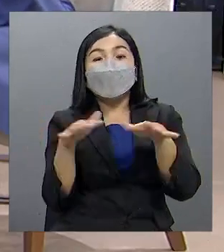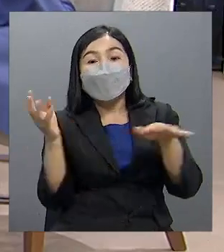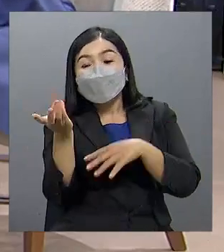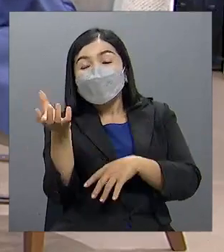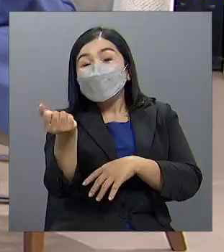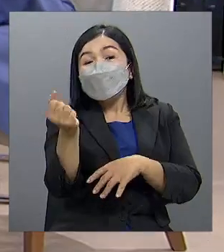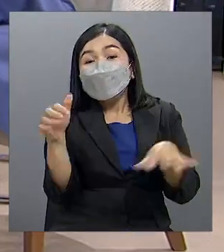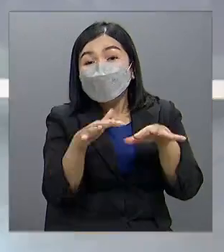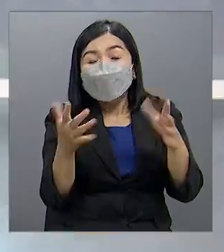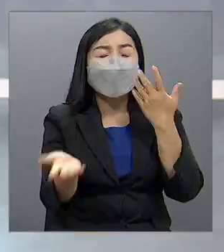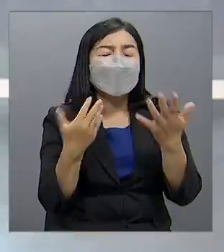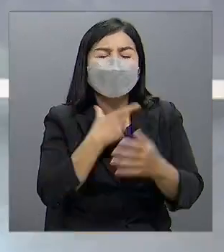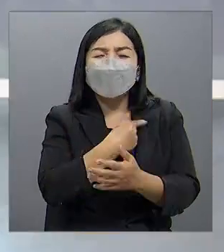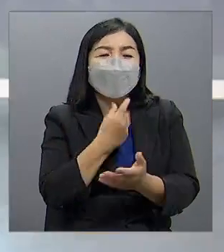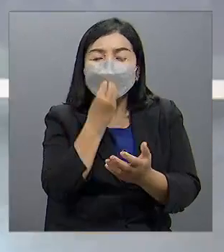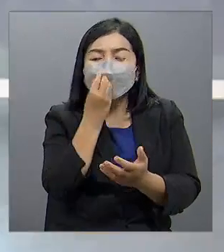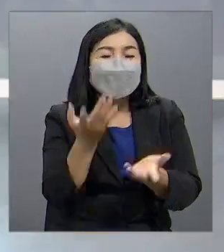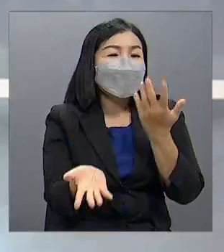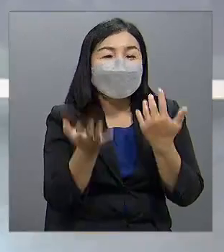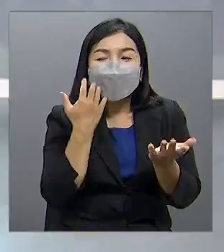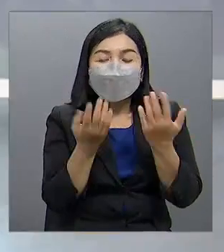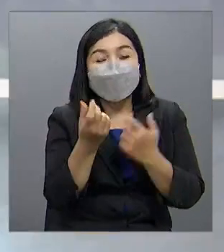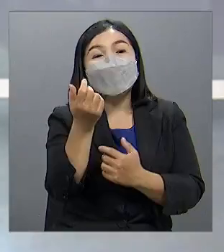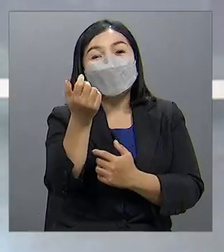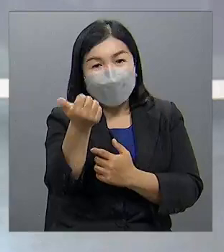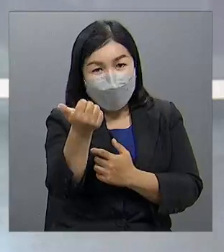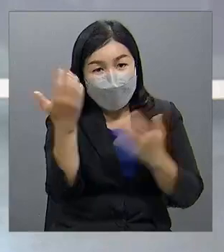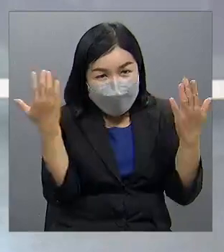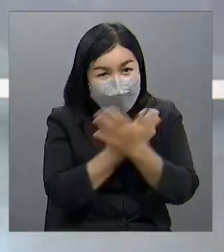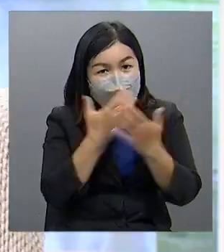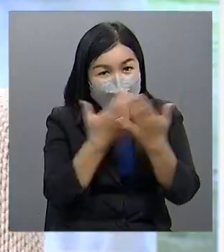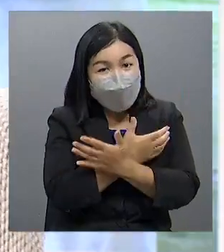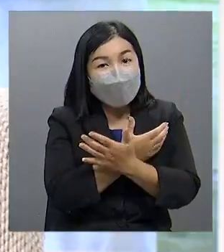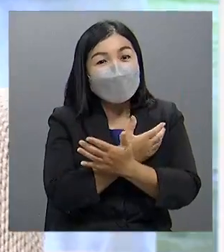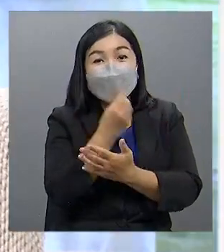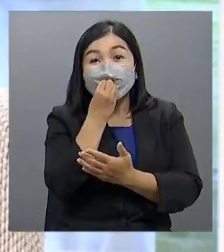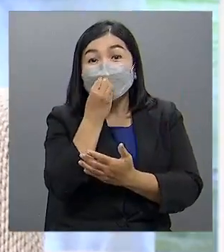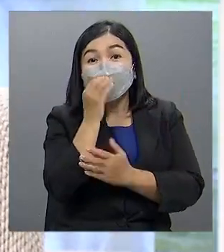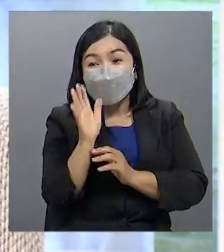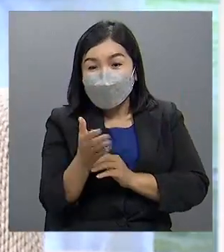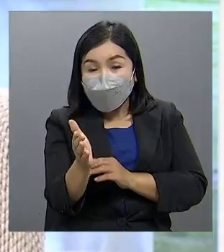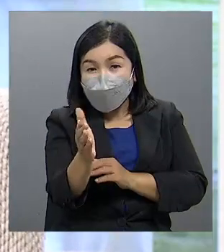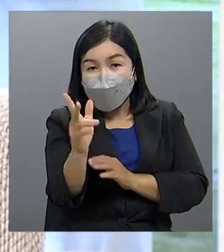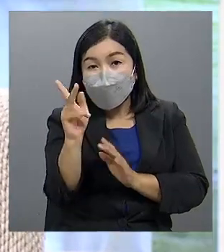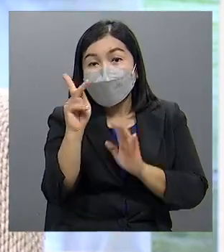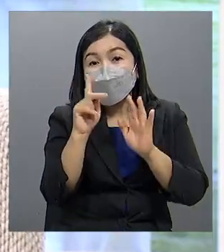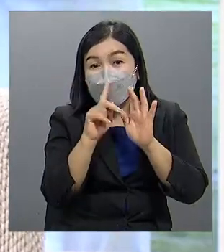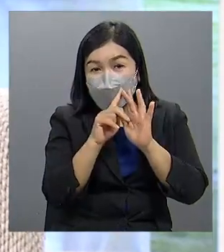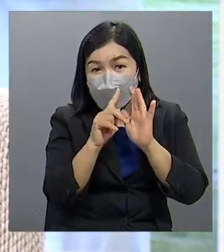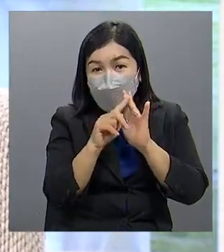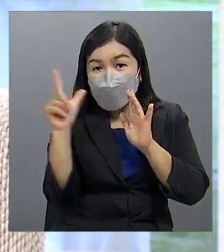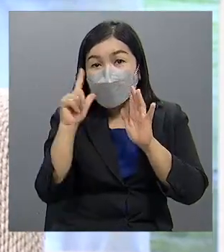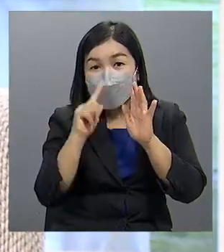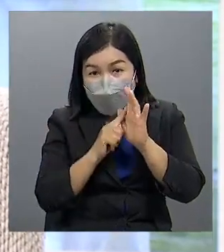บไหนก็จัดไปค่ะตามที่ชอบเลย ไปกินของเค็มอยากกินปลากุเลา อุ้ยได้สิคะเดี๋ยวจะพาไปดูการปรับตัวของชาวประมงในพื้น